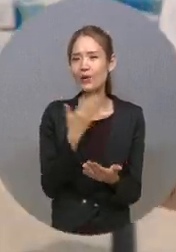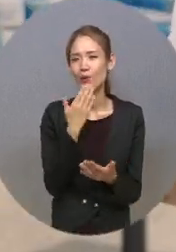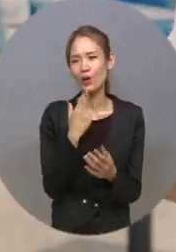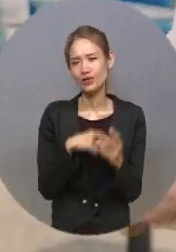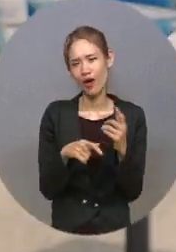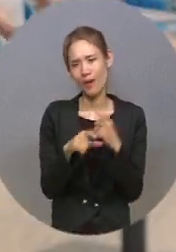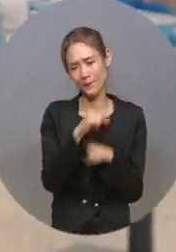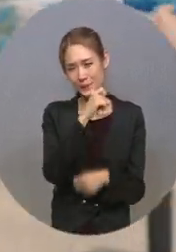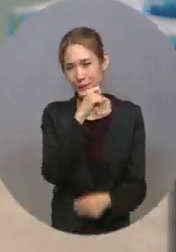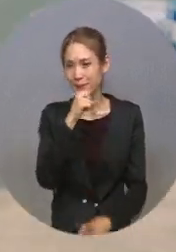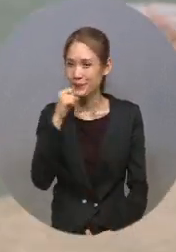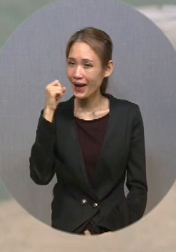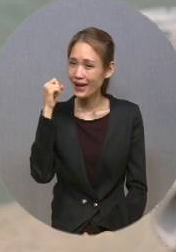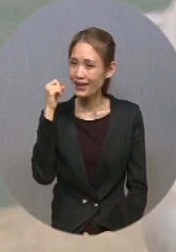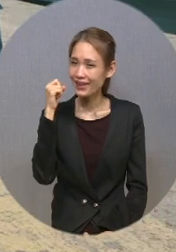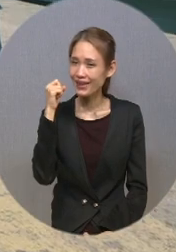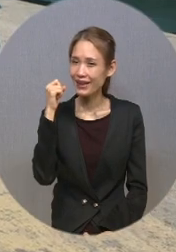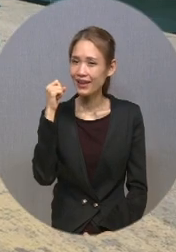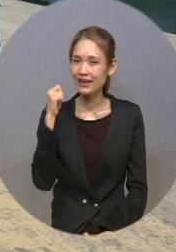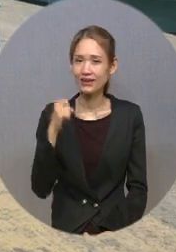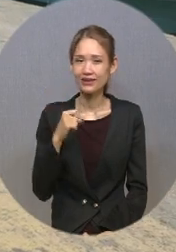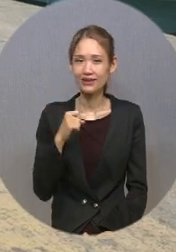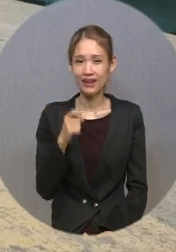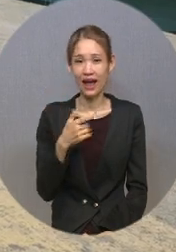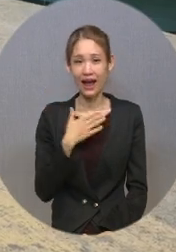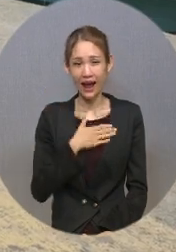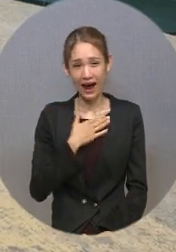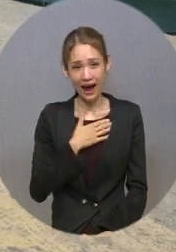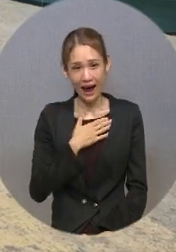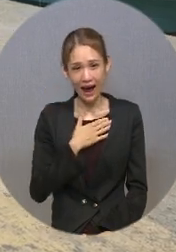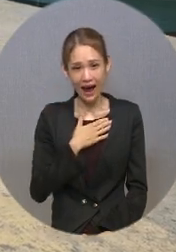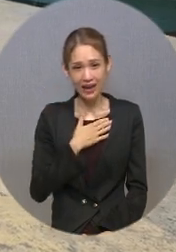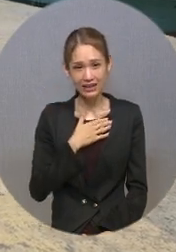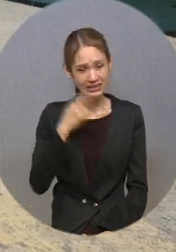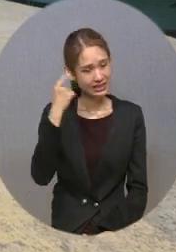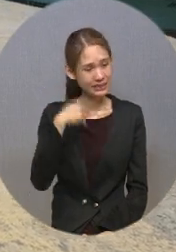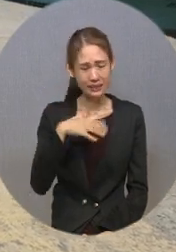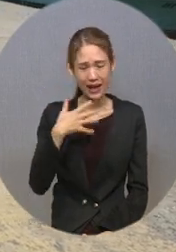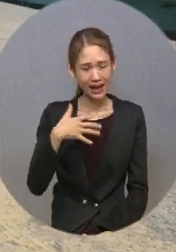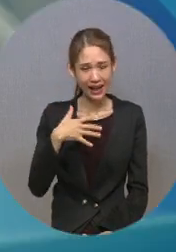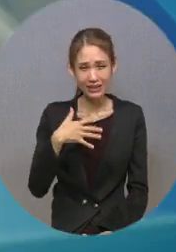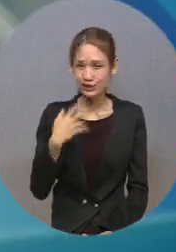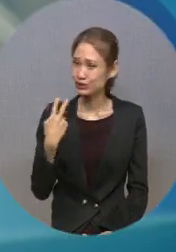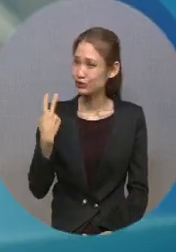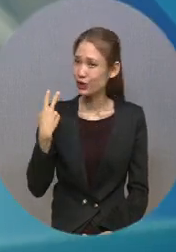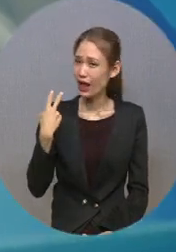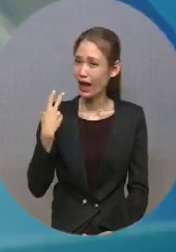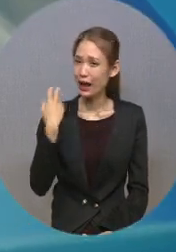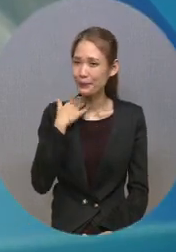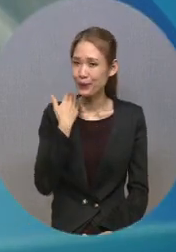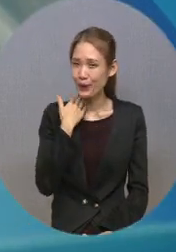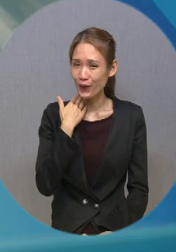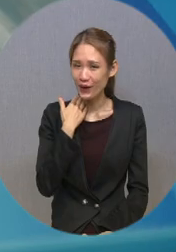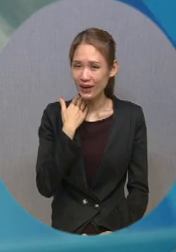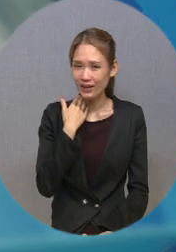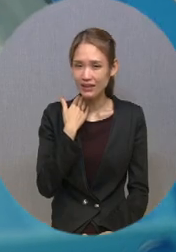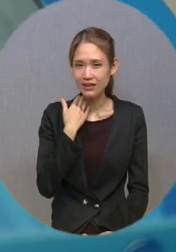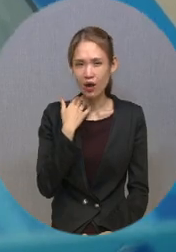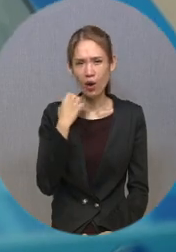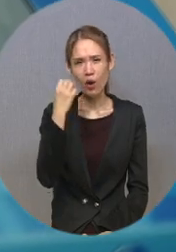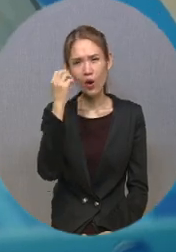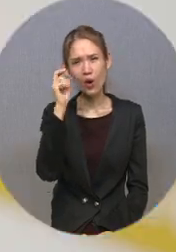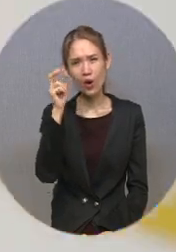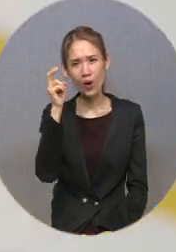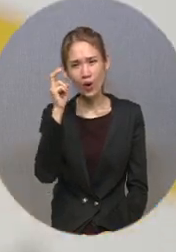맛있잖아요. 아, 그, 맞습니다. 아니 딱 이거 아니 느낌 안 와? 뭐 먹으러 왔는지? 안 보여 뒤에? 안 보여? 설마